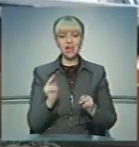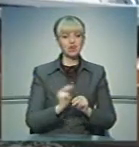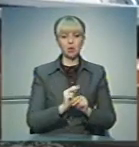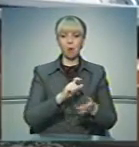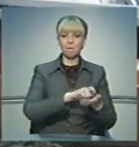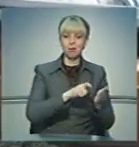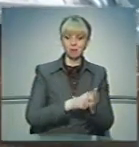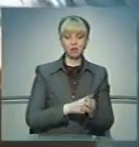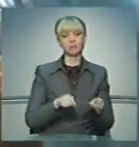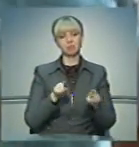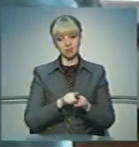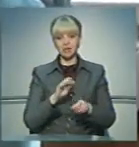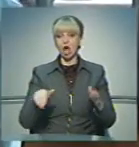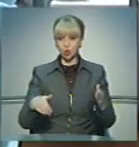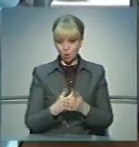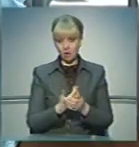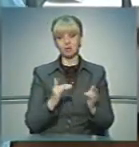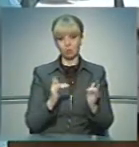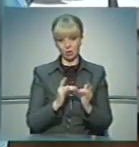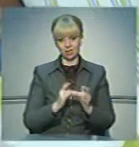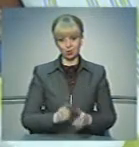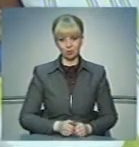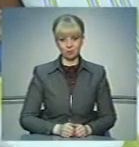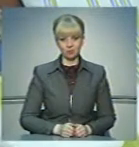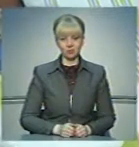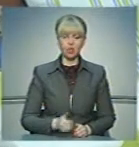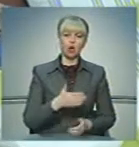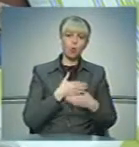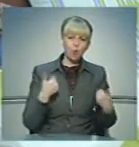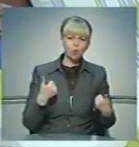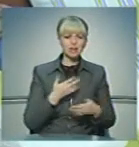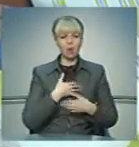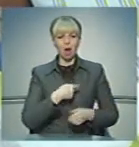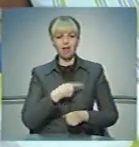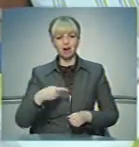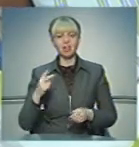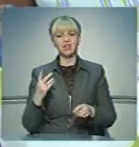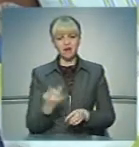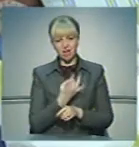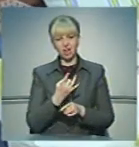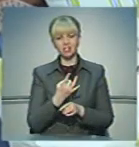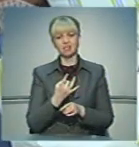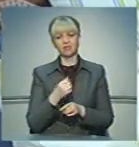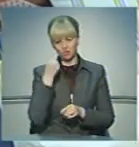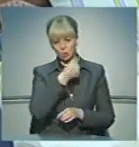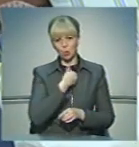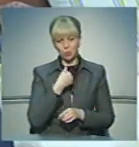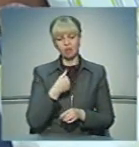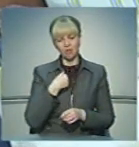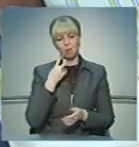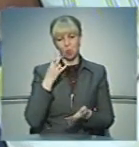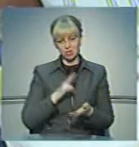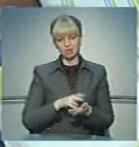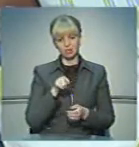невідремонтованій палаті, втім вже на новенькому ліжку. Хочу, не хочу, в кардіології два рази і сюди два рази в рік я